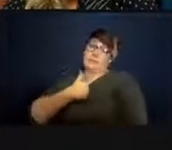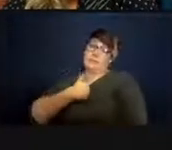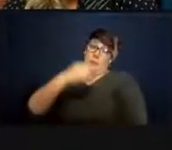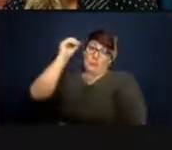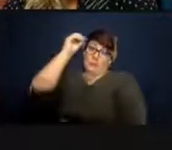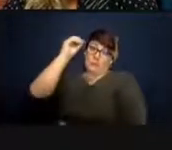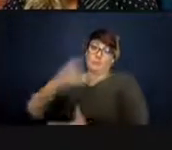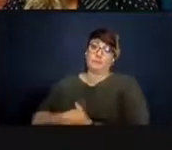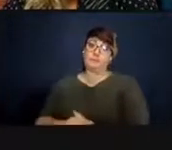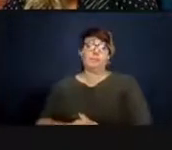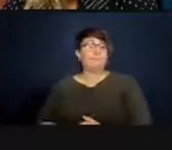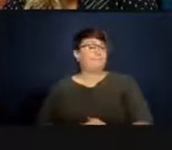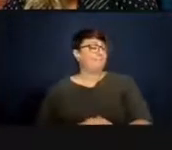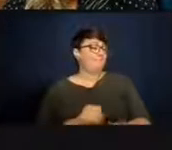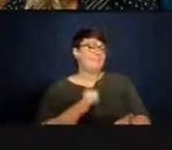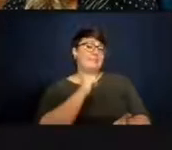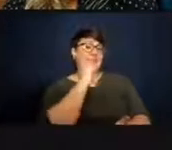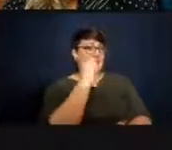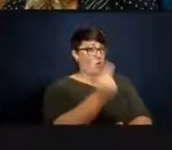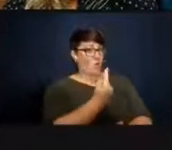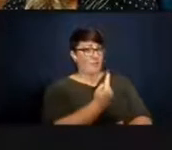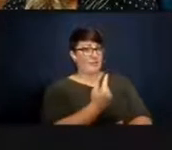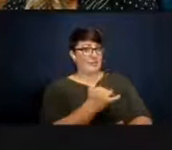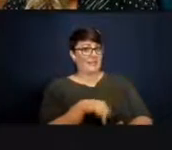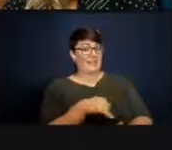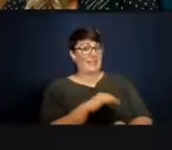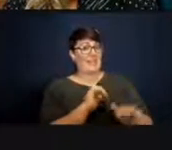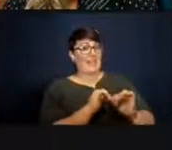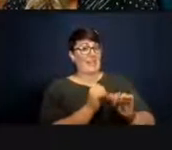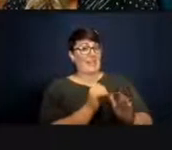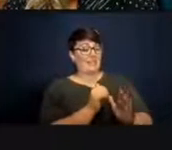kunradhi. Haya ni maoni yangu ya kibinafsi.